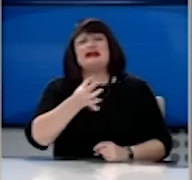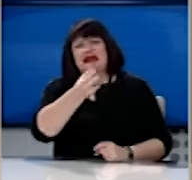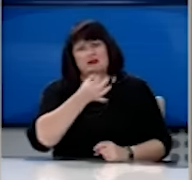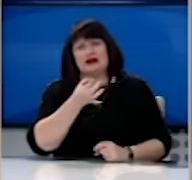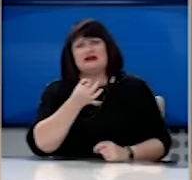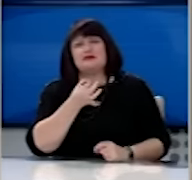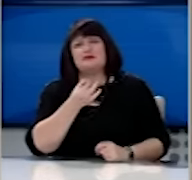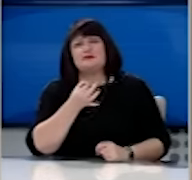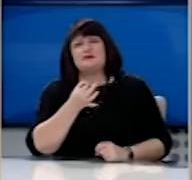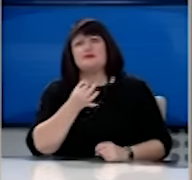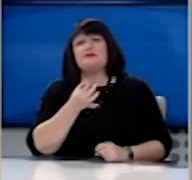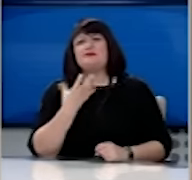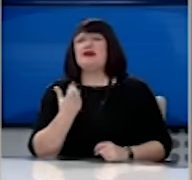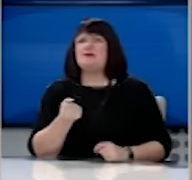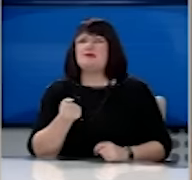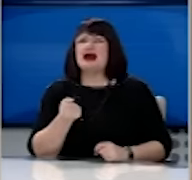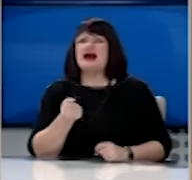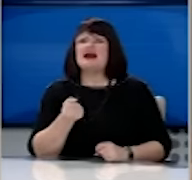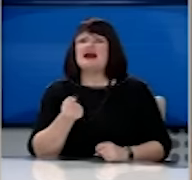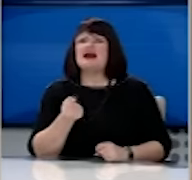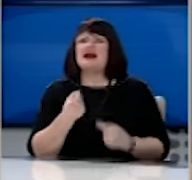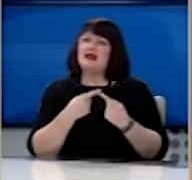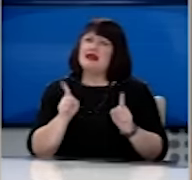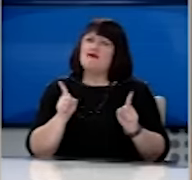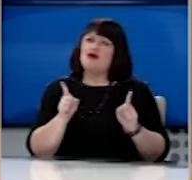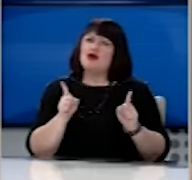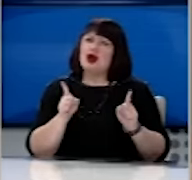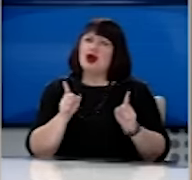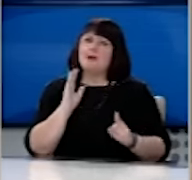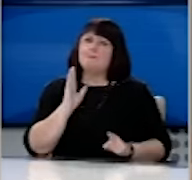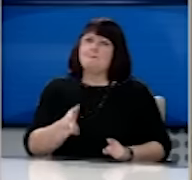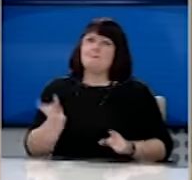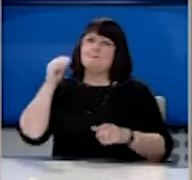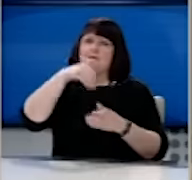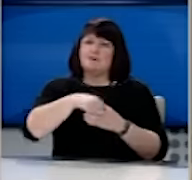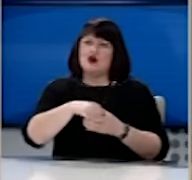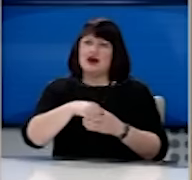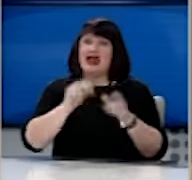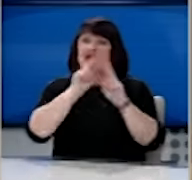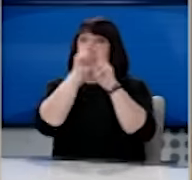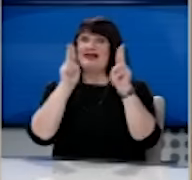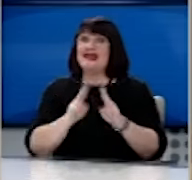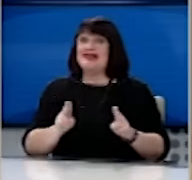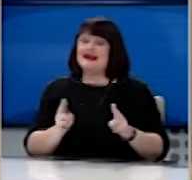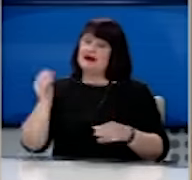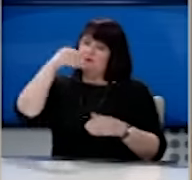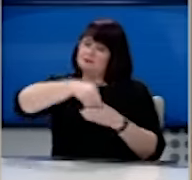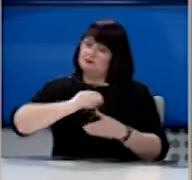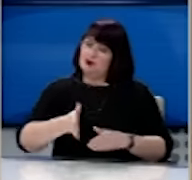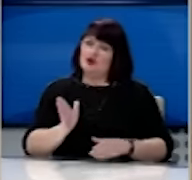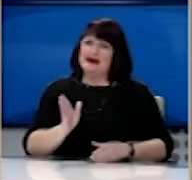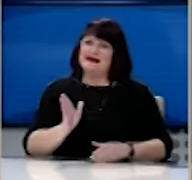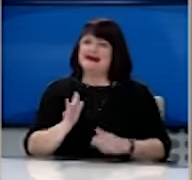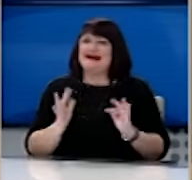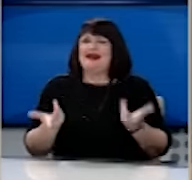σας ότι υπάρχει μια διαφορά που μπορεί να υπαχθεί σε διεθνή δικαιοδοσία,